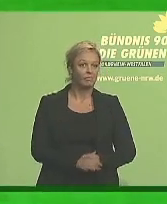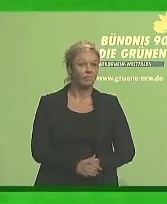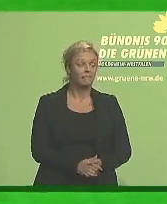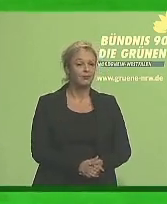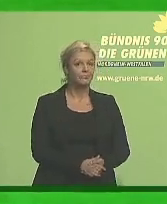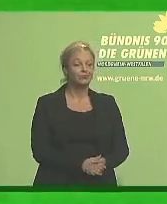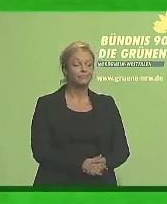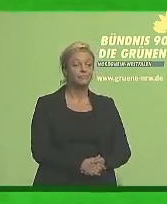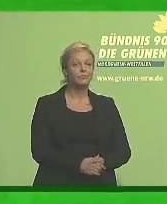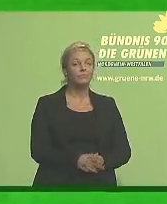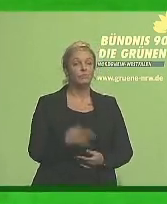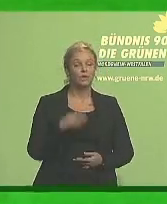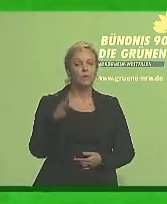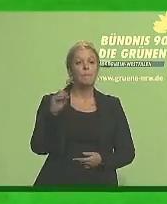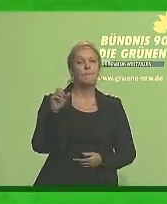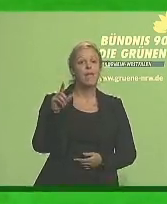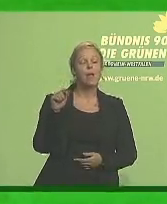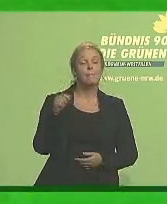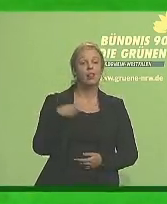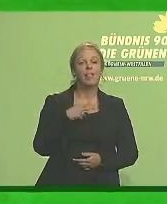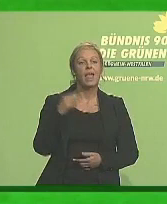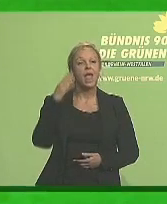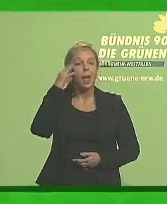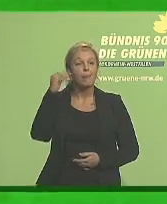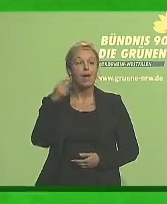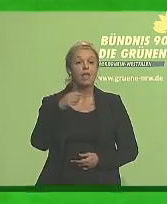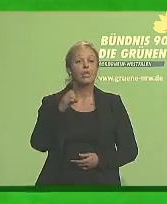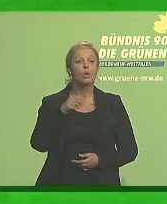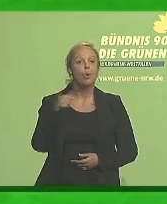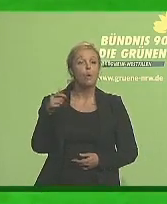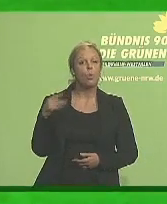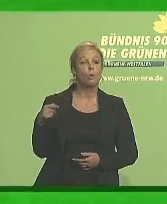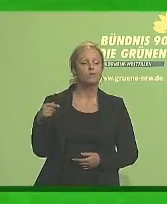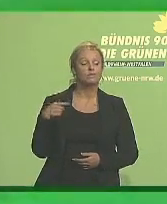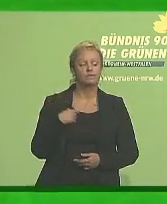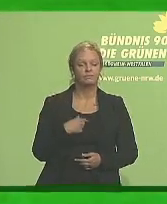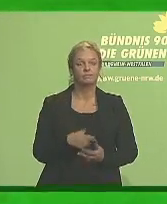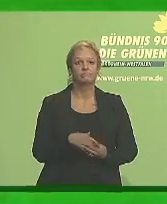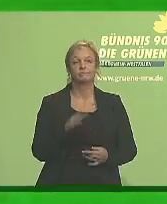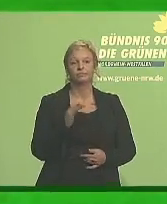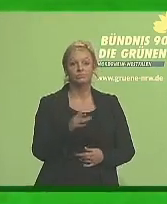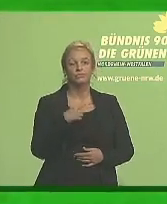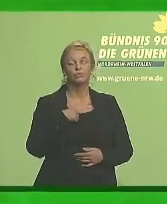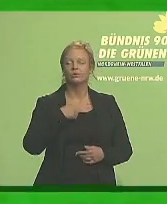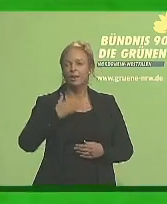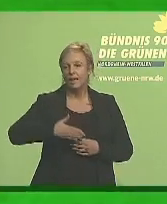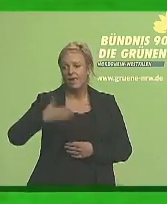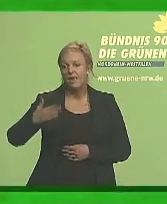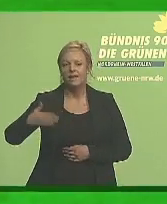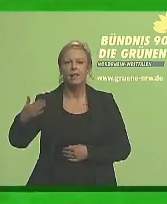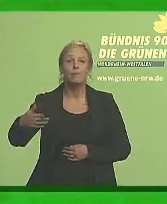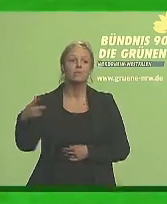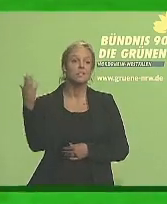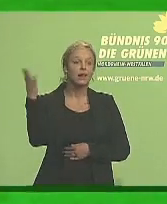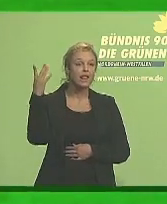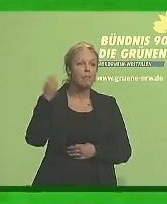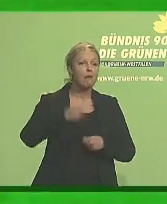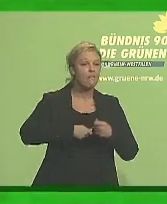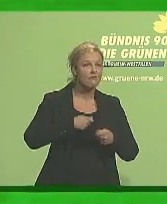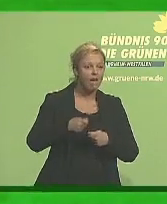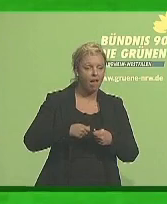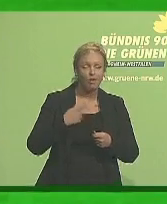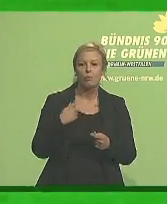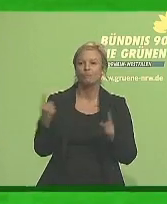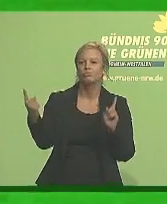Bärbel und auch Hermann Ott, früher Reinhard Loske, regelmäßig auf den internationalen Klimaverhandlungen